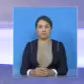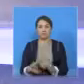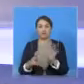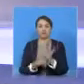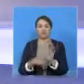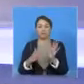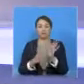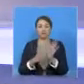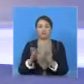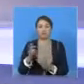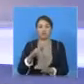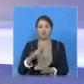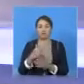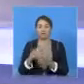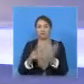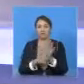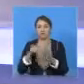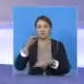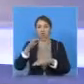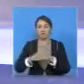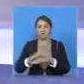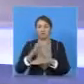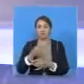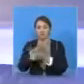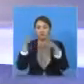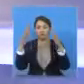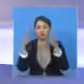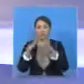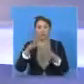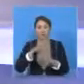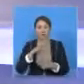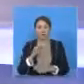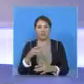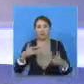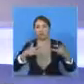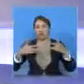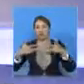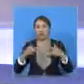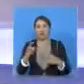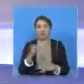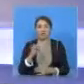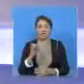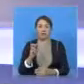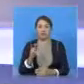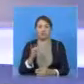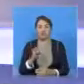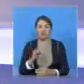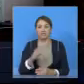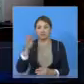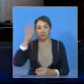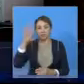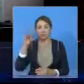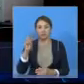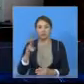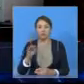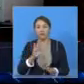8 и 9 июня в 7 часов вечера в городском доме культуры состоится премьера спектакля «Айналайн» по пьесе известного